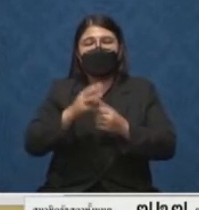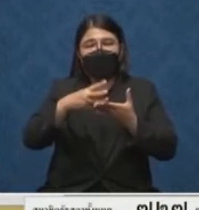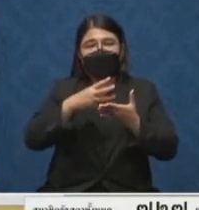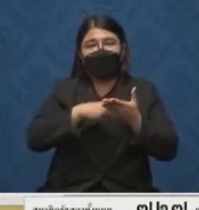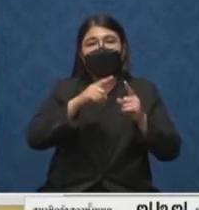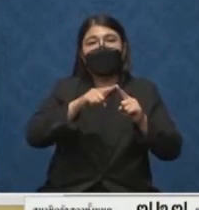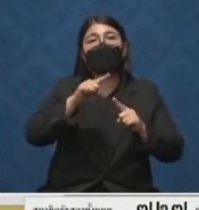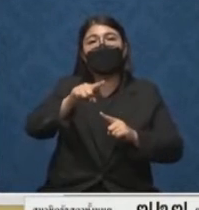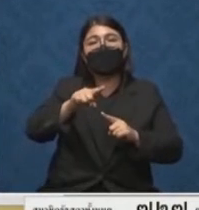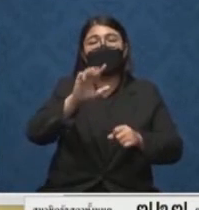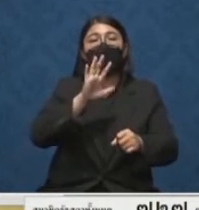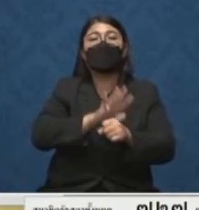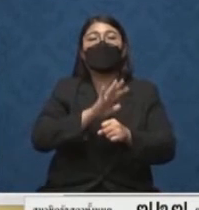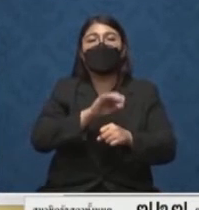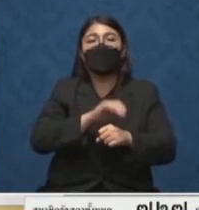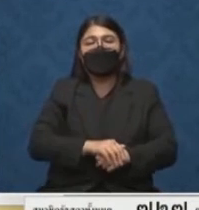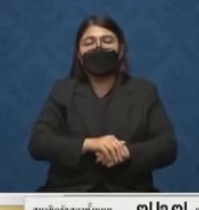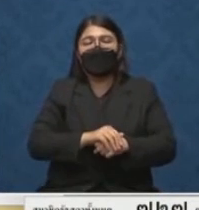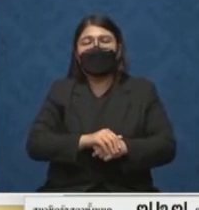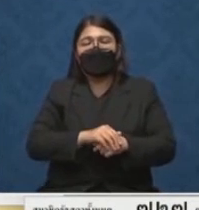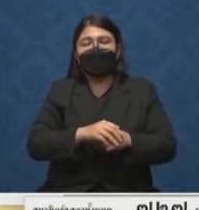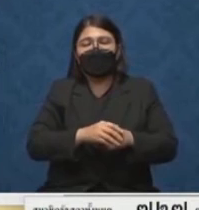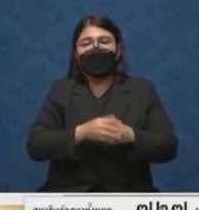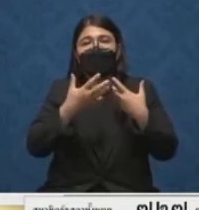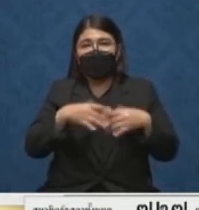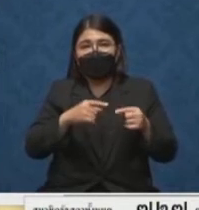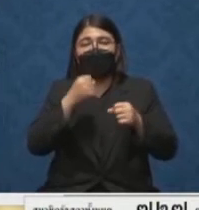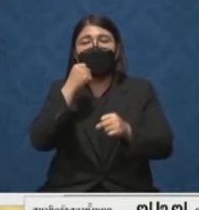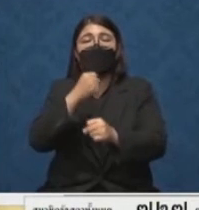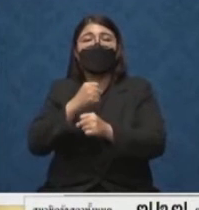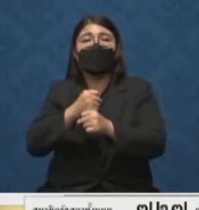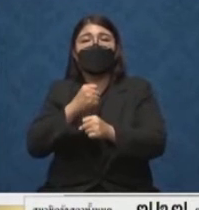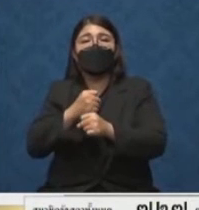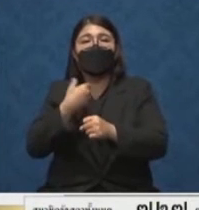พอนะครัแล้วก็เขาไปทำกันให้ดำเิญการไปตามเวลา